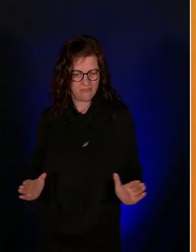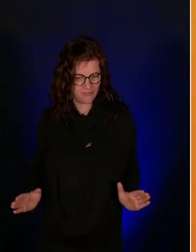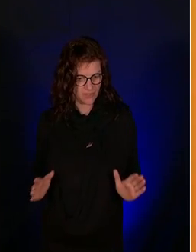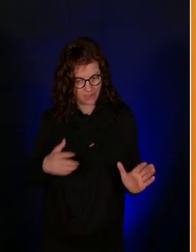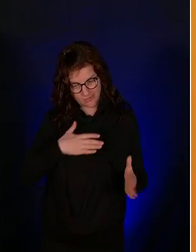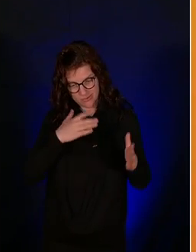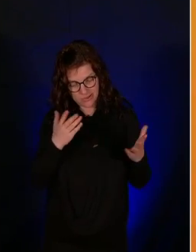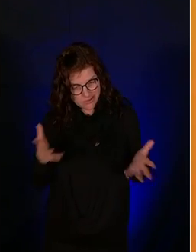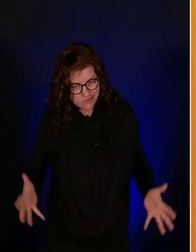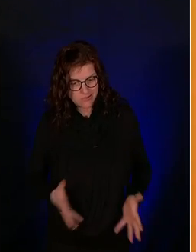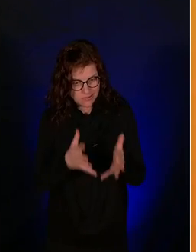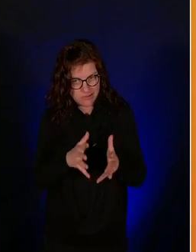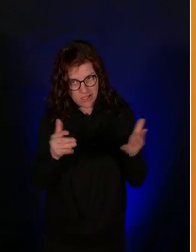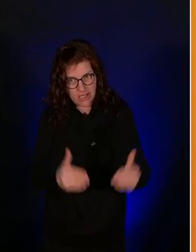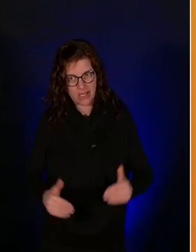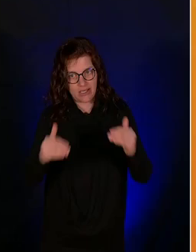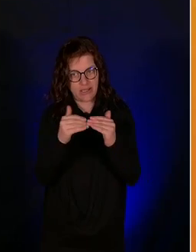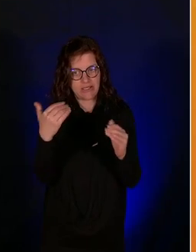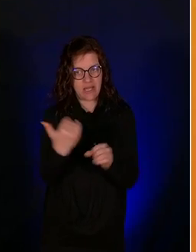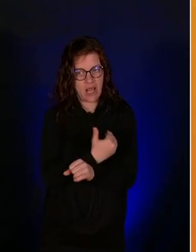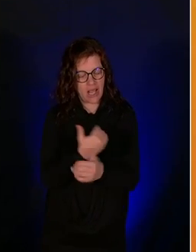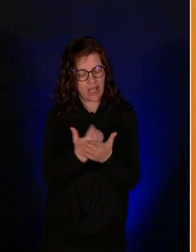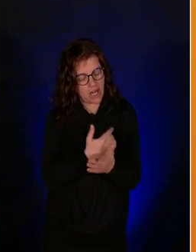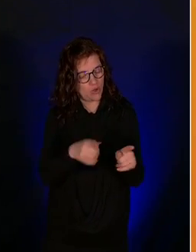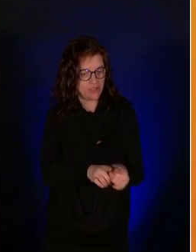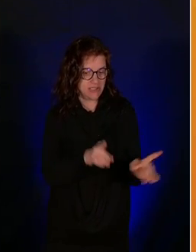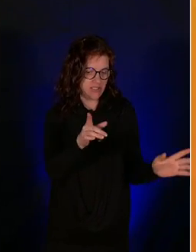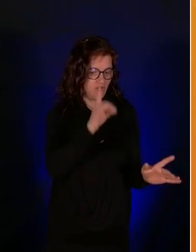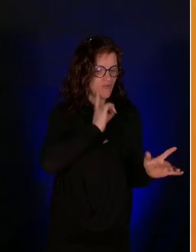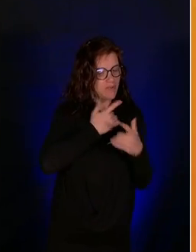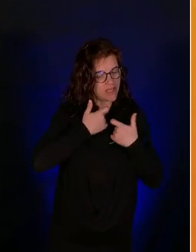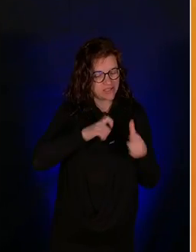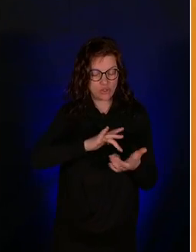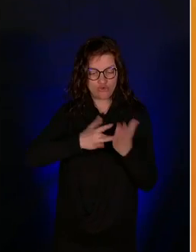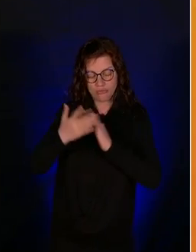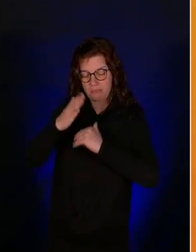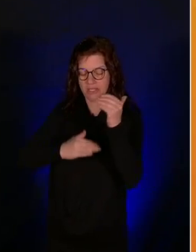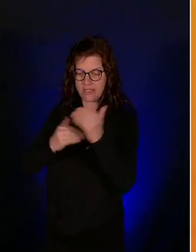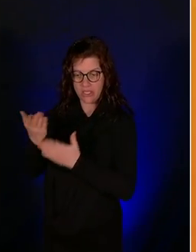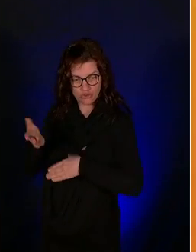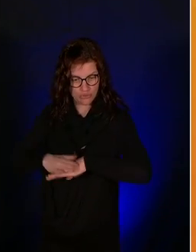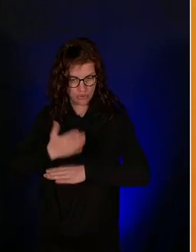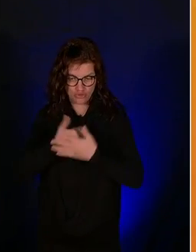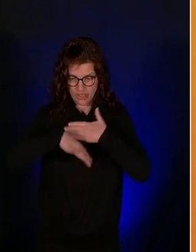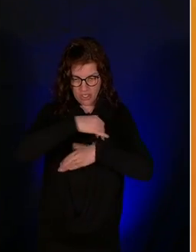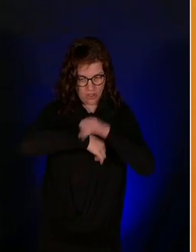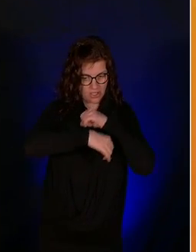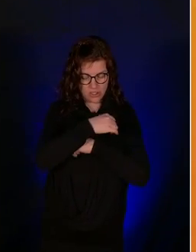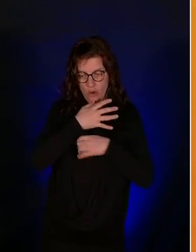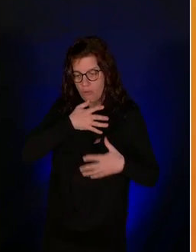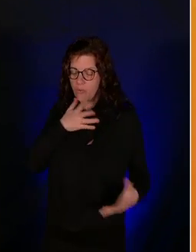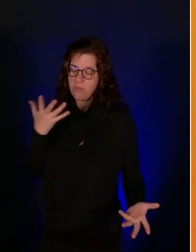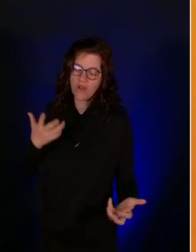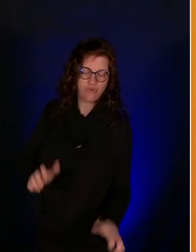et l'accès des femmes à tous les métiers et se contenter de dire que dans notre organisation, elles ne peuvent pas, elles ne veulent pas, donc tant